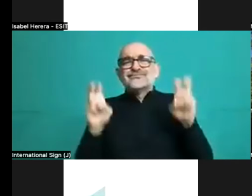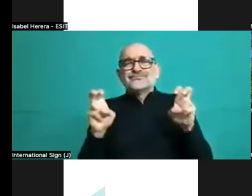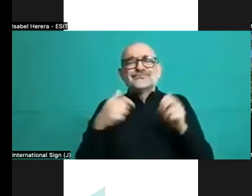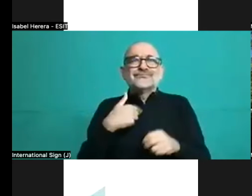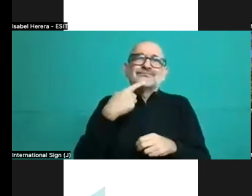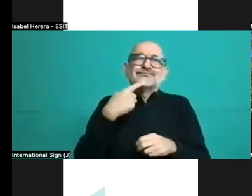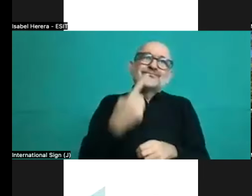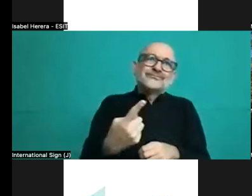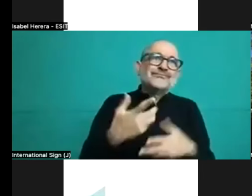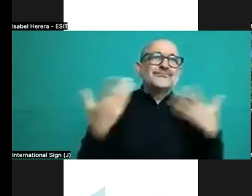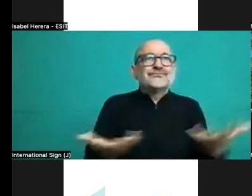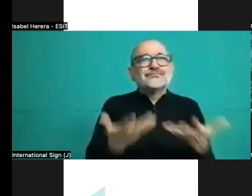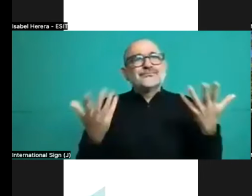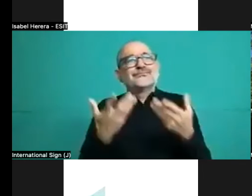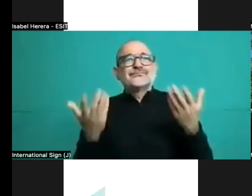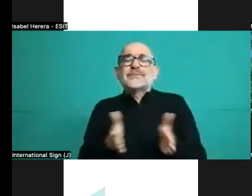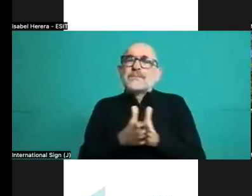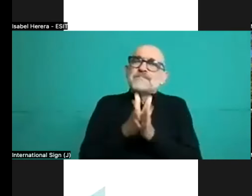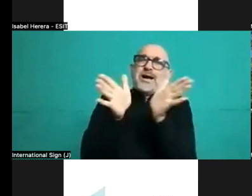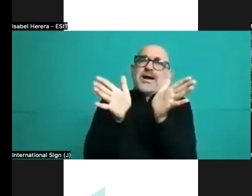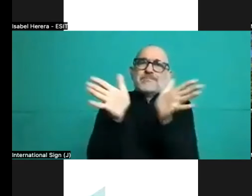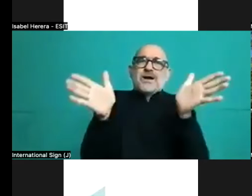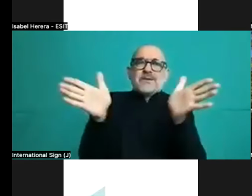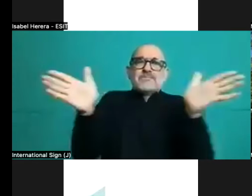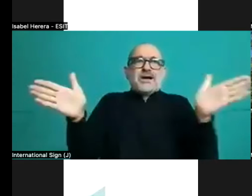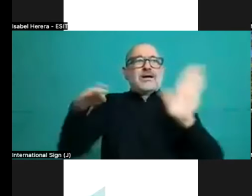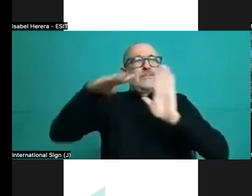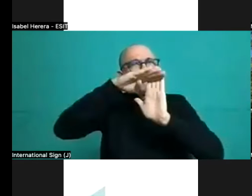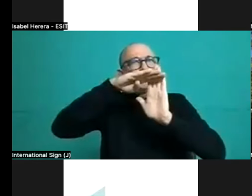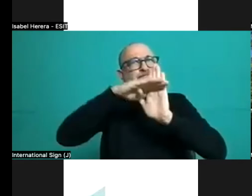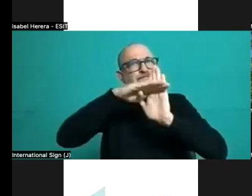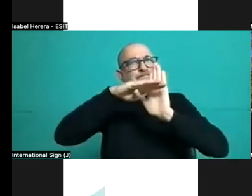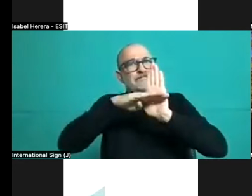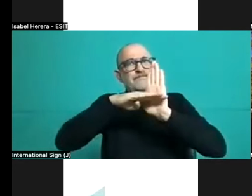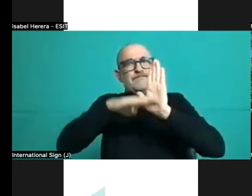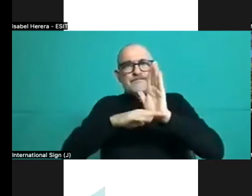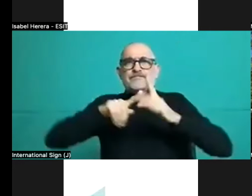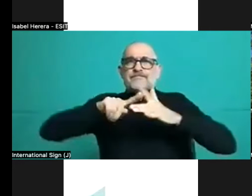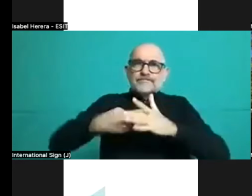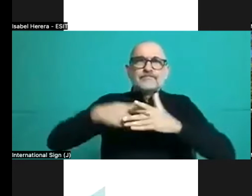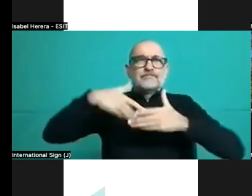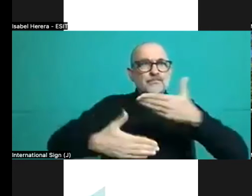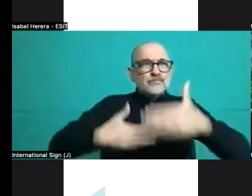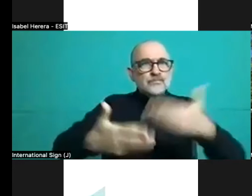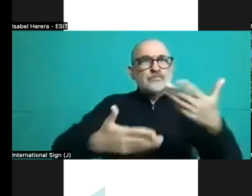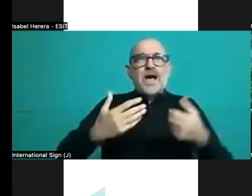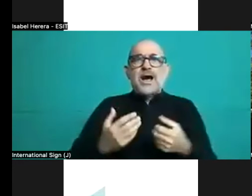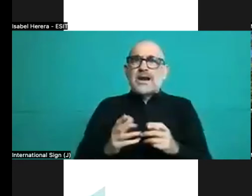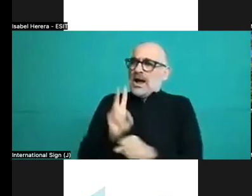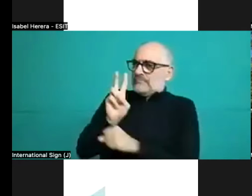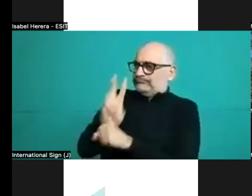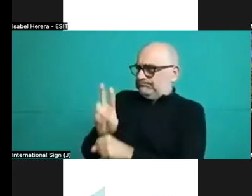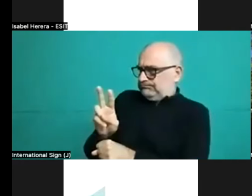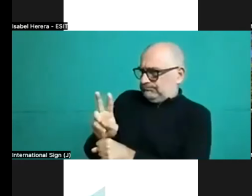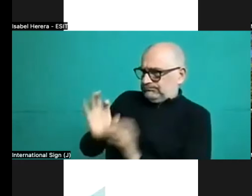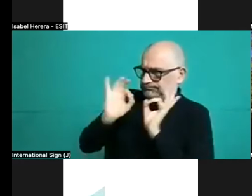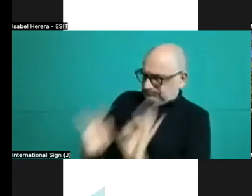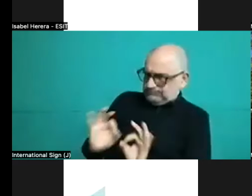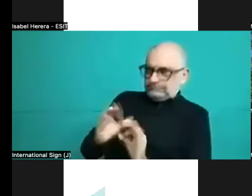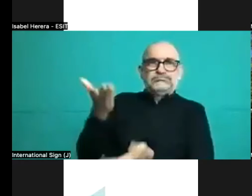nous devons générer les conditions qui vont assurer que le patient participe,